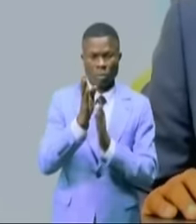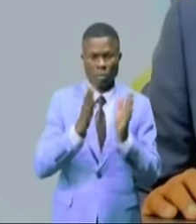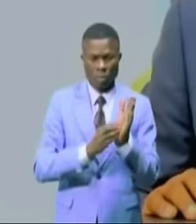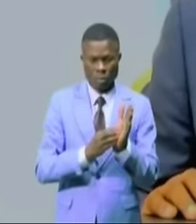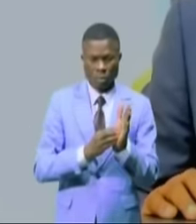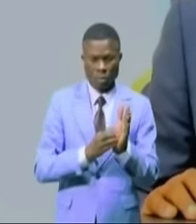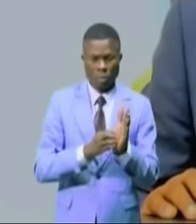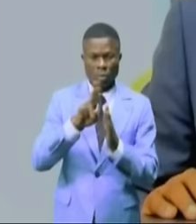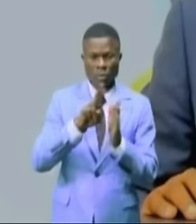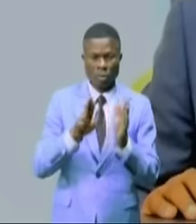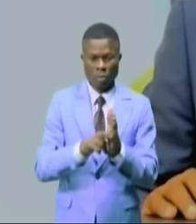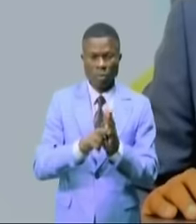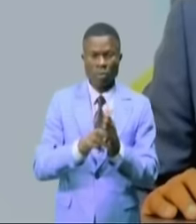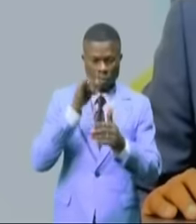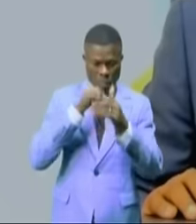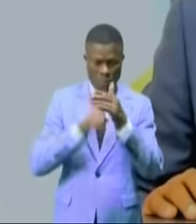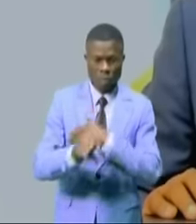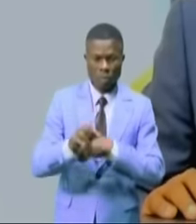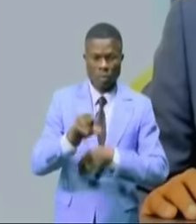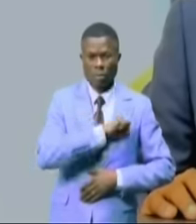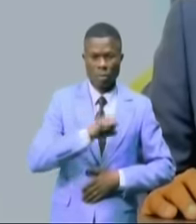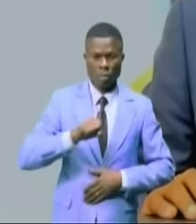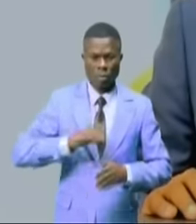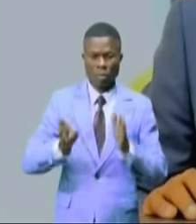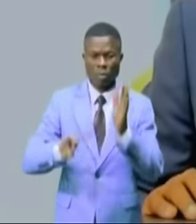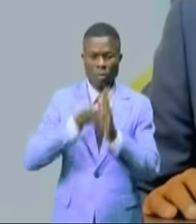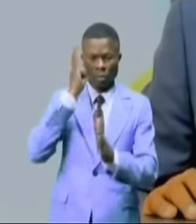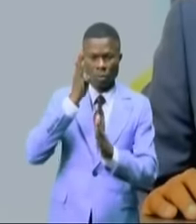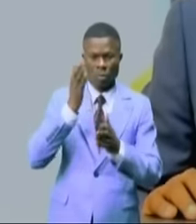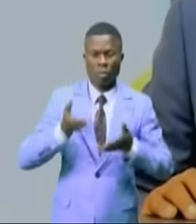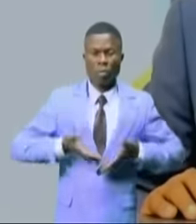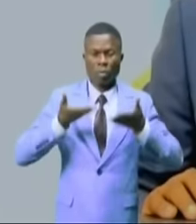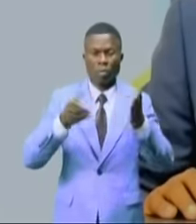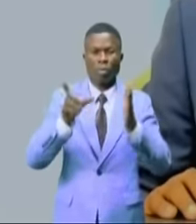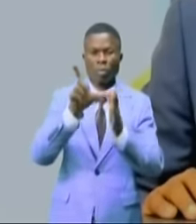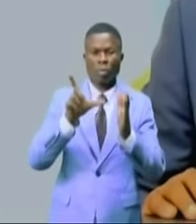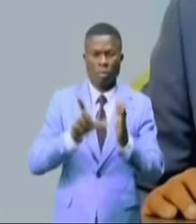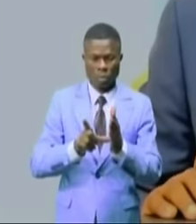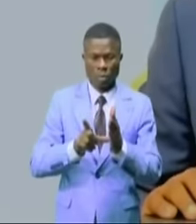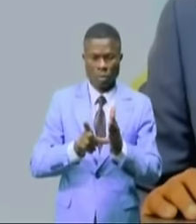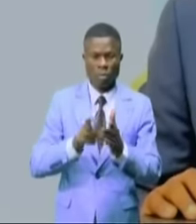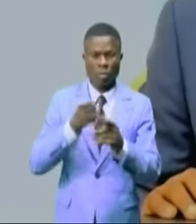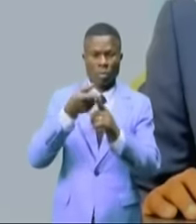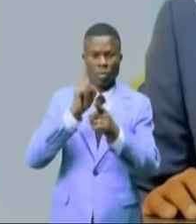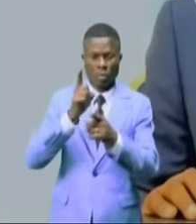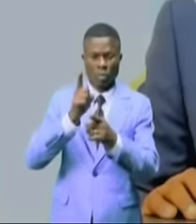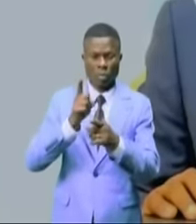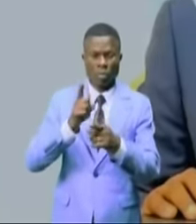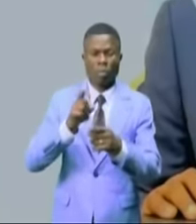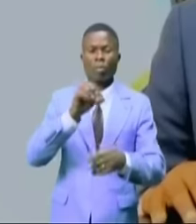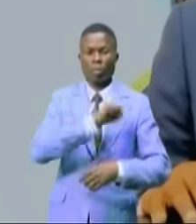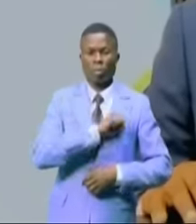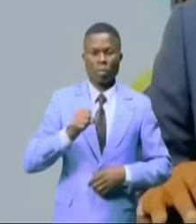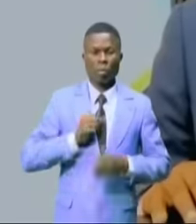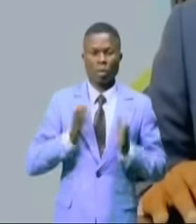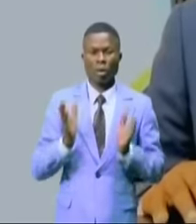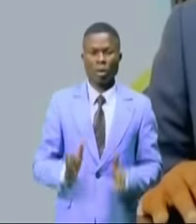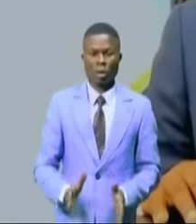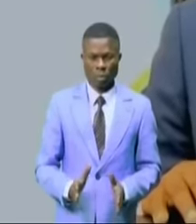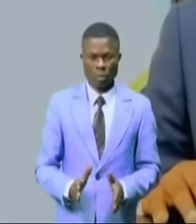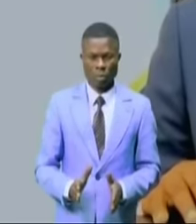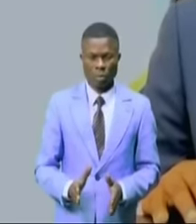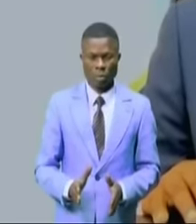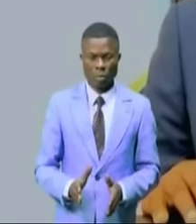règlement intérieur du Sénat, 14 propositions de loi ont été initiées par des collègues sénateurs.